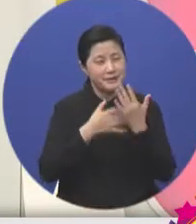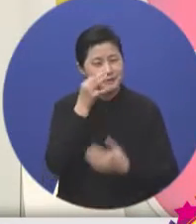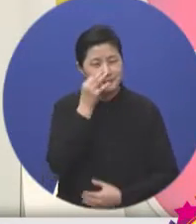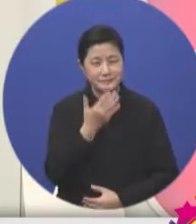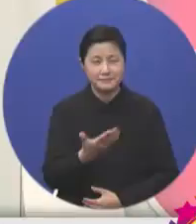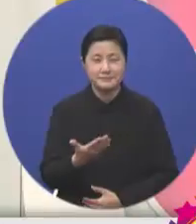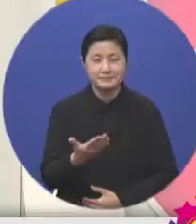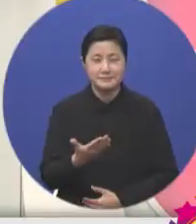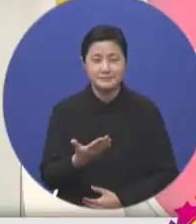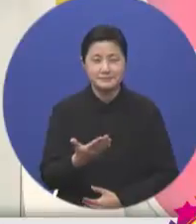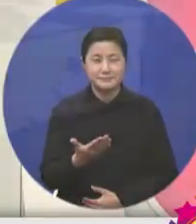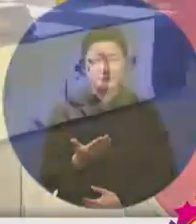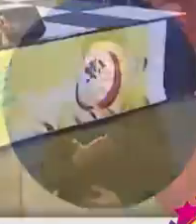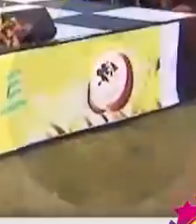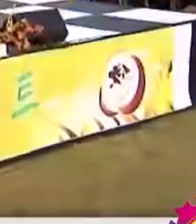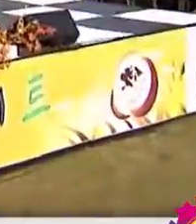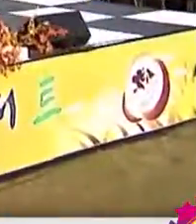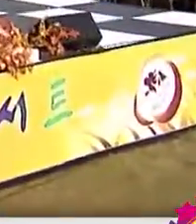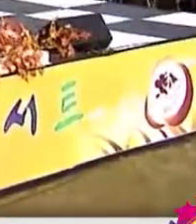오겠습니다.